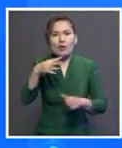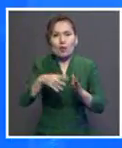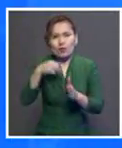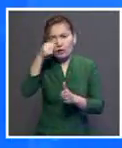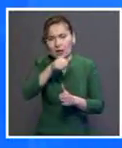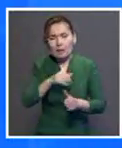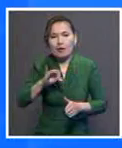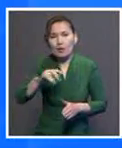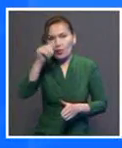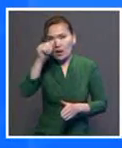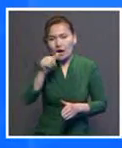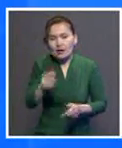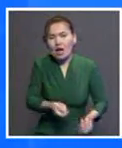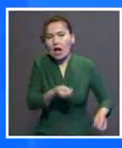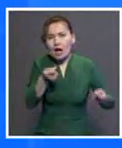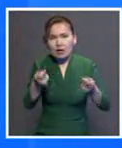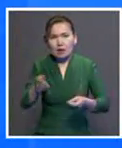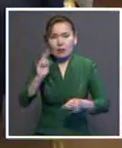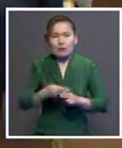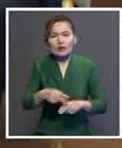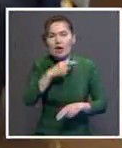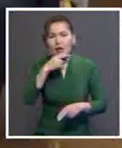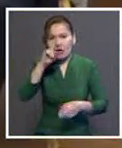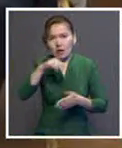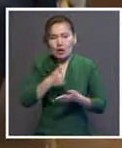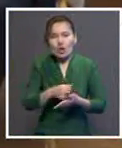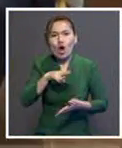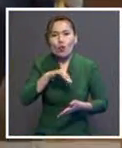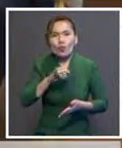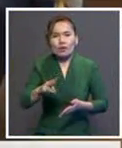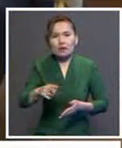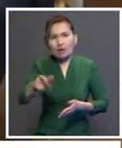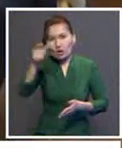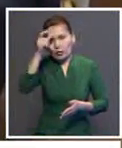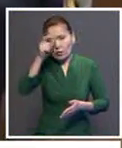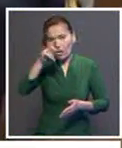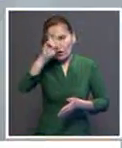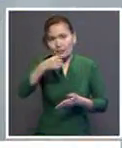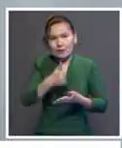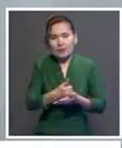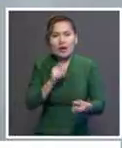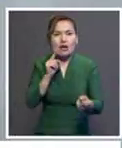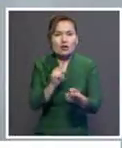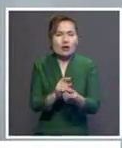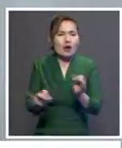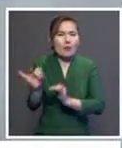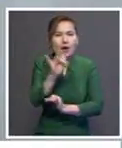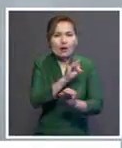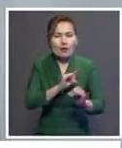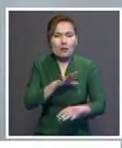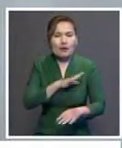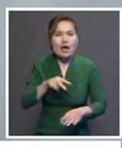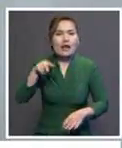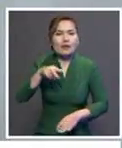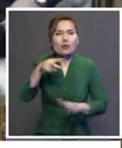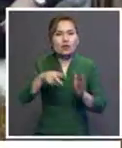2019 жылдың шілдесінде жеткізетін болды. Бұл жайында ресейлік президент Владимир Путин түрік әріптесі Реджеп Тайып Ердоғанмен кездесу барысында